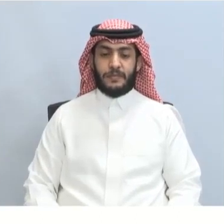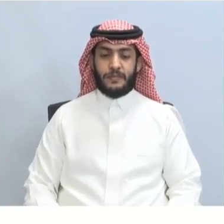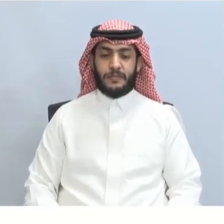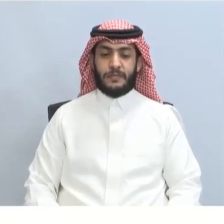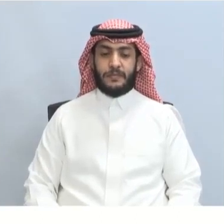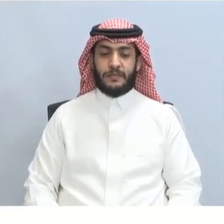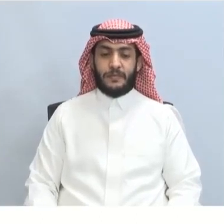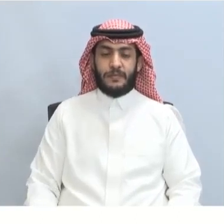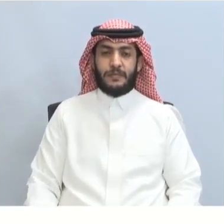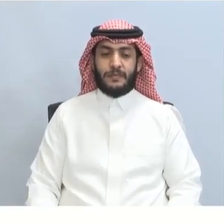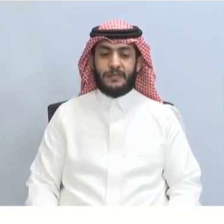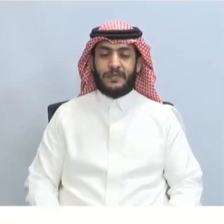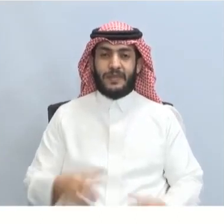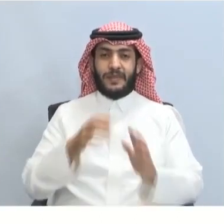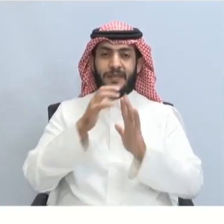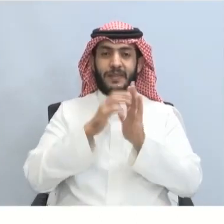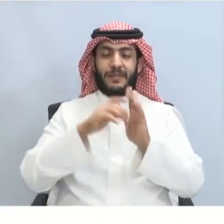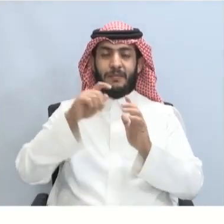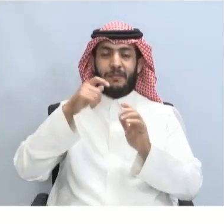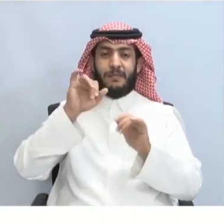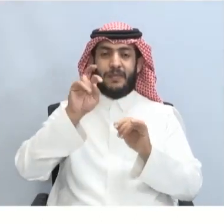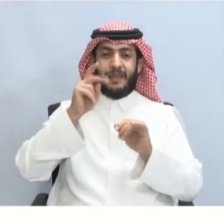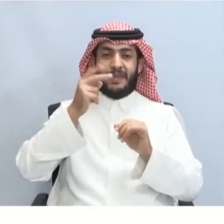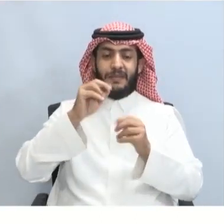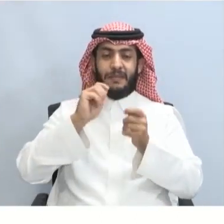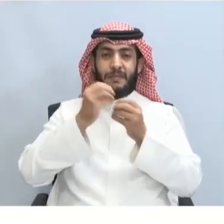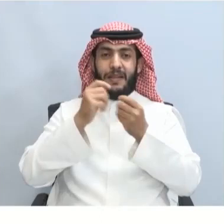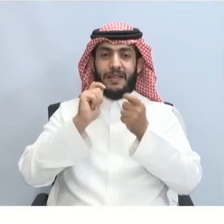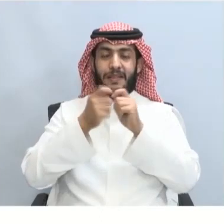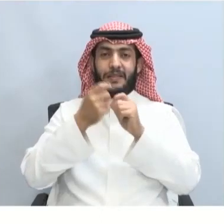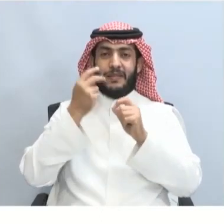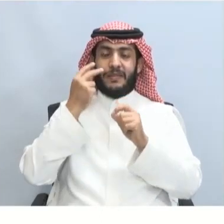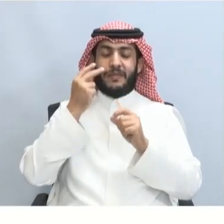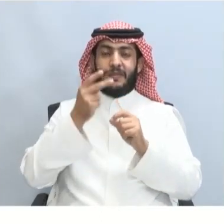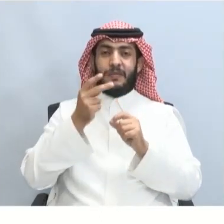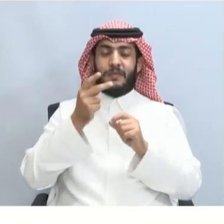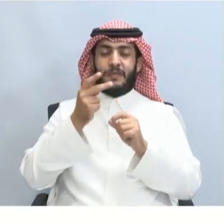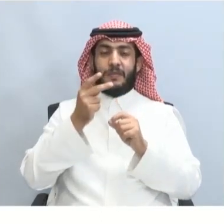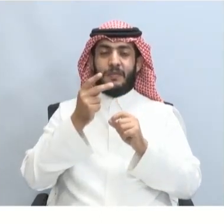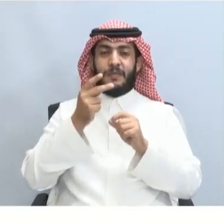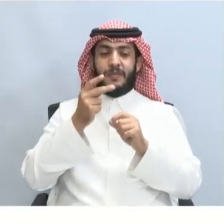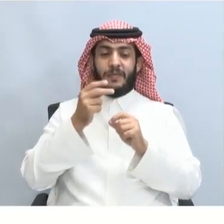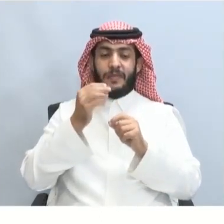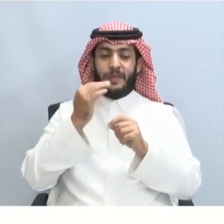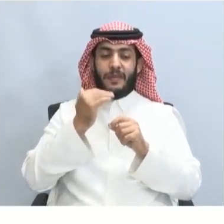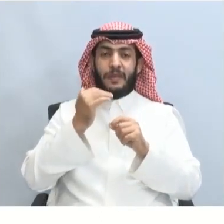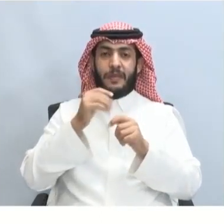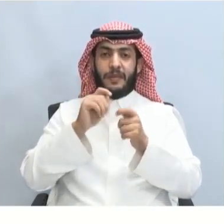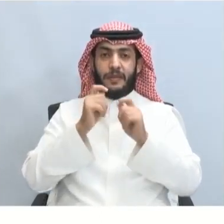بكتابه هذا المقطع مع التعديل نلاحظ عندنا في التايتل